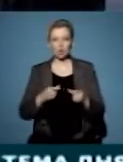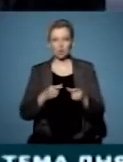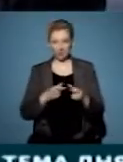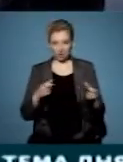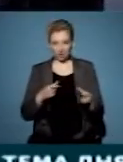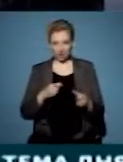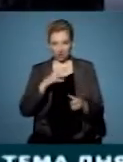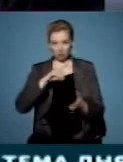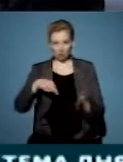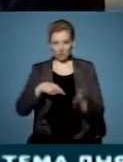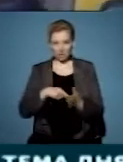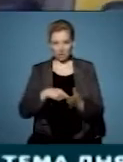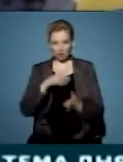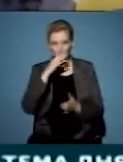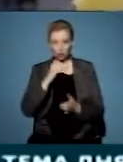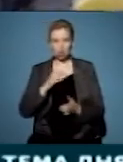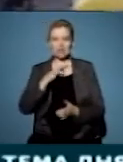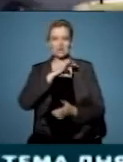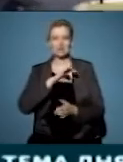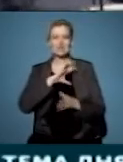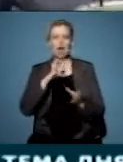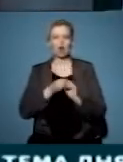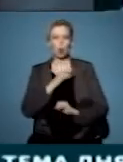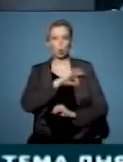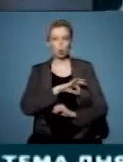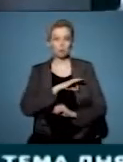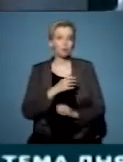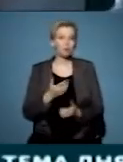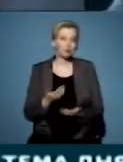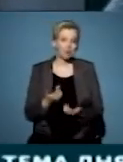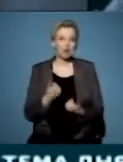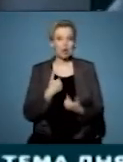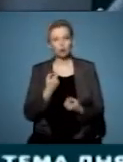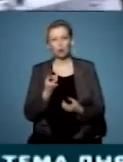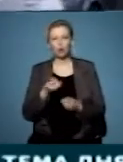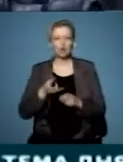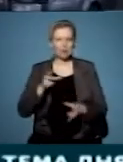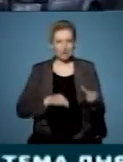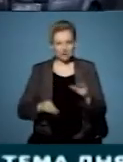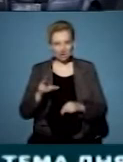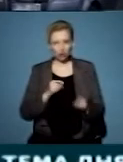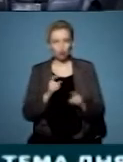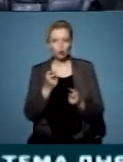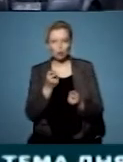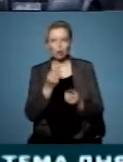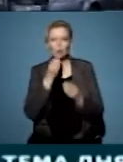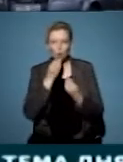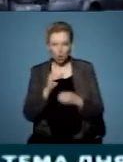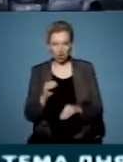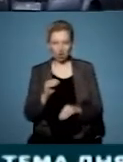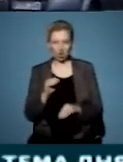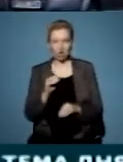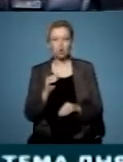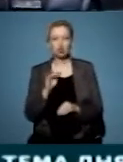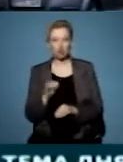автобусних маршрутах загального користування. Я десь так дуже надіюся на те, що трошечки покращиться чим